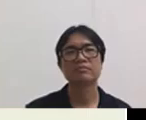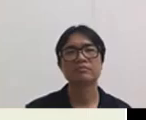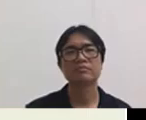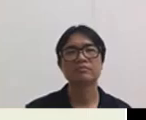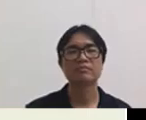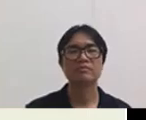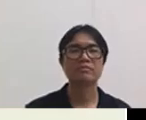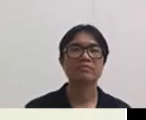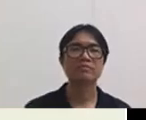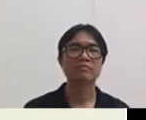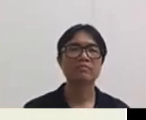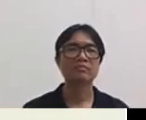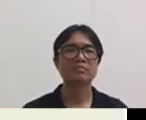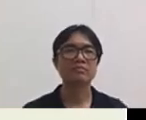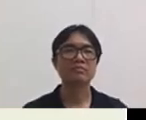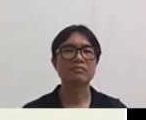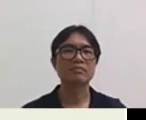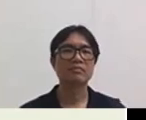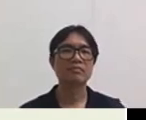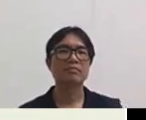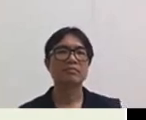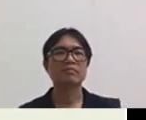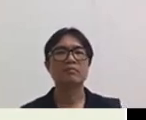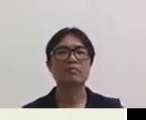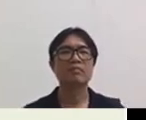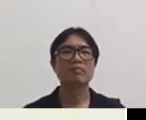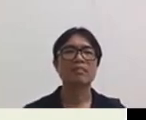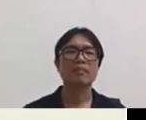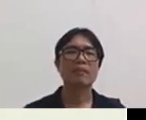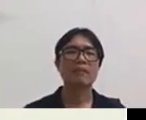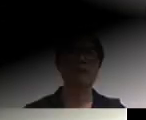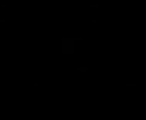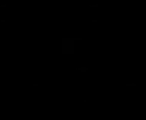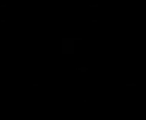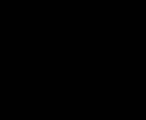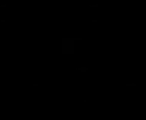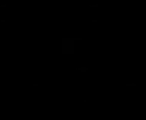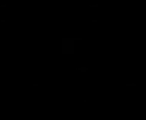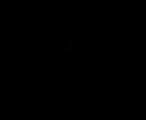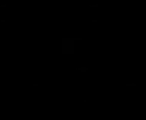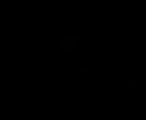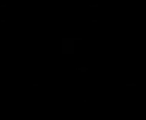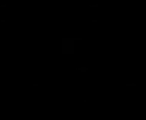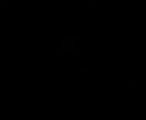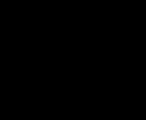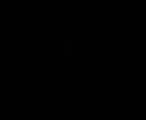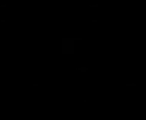tetapi tidak selalu bisa melakukan apa yang baik itu.